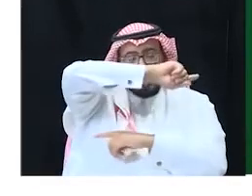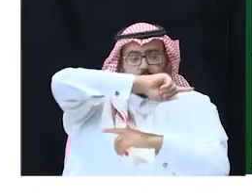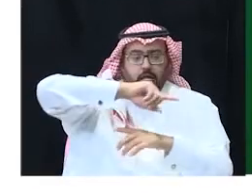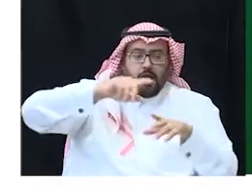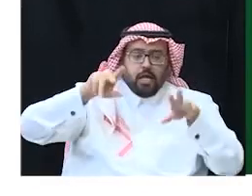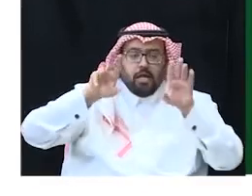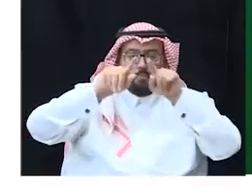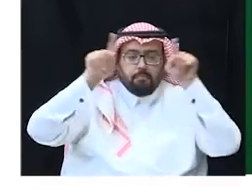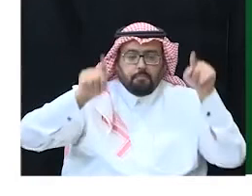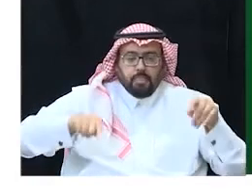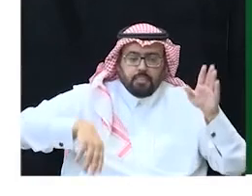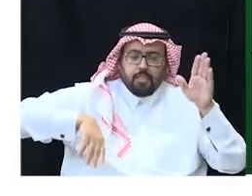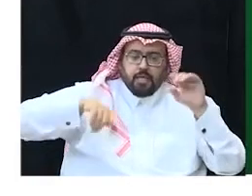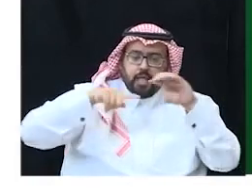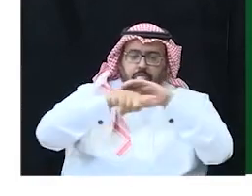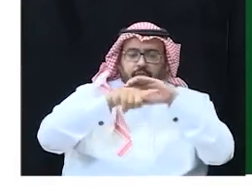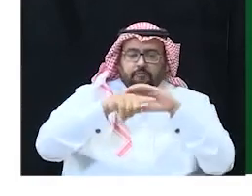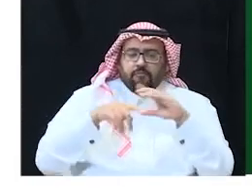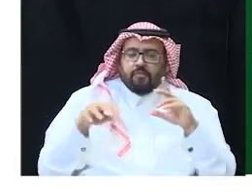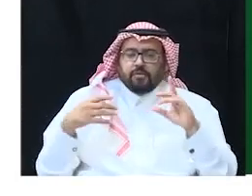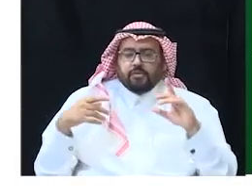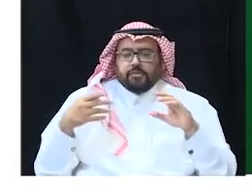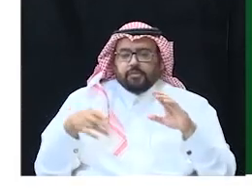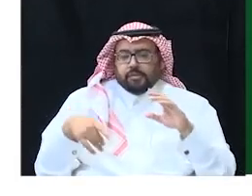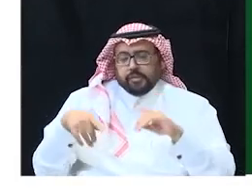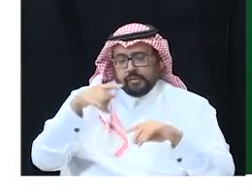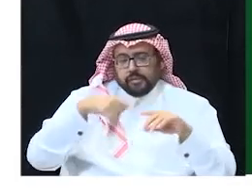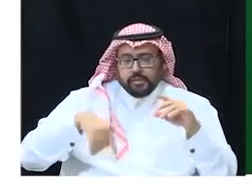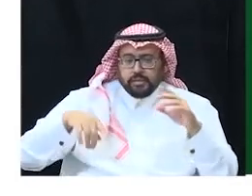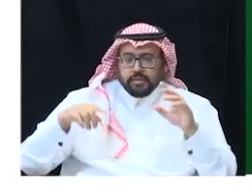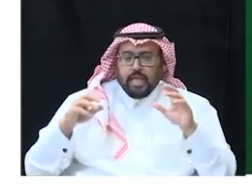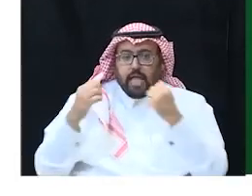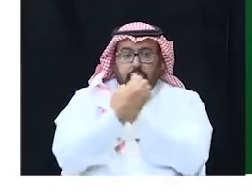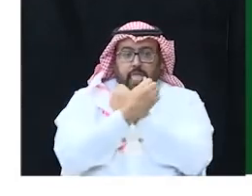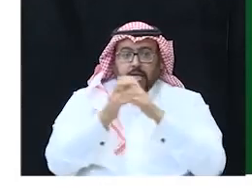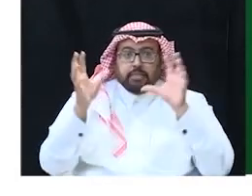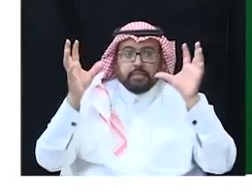الآخر، اللاعب الآخر حاول أن يحرز هدفاً،